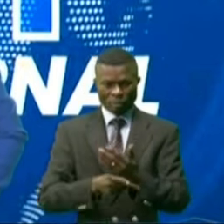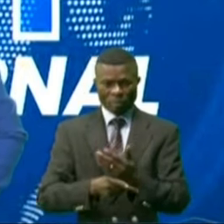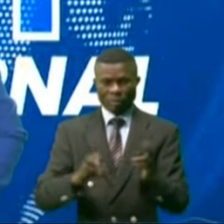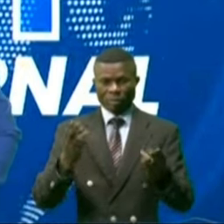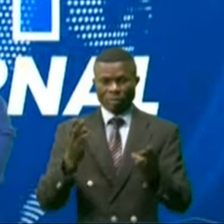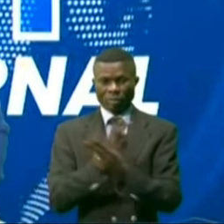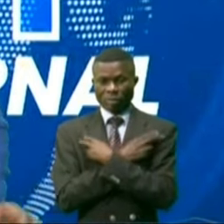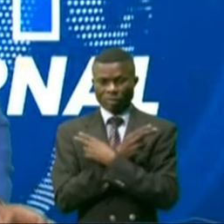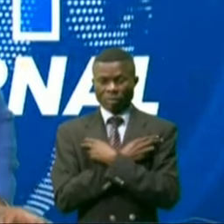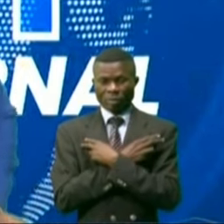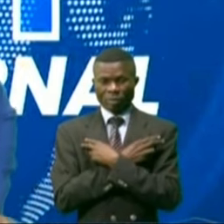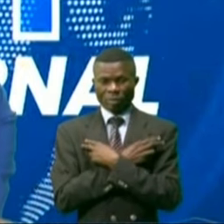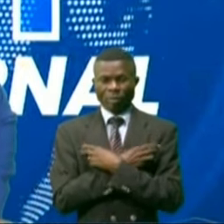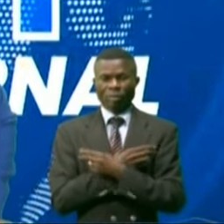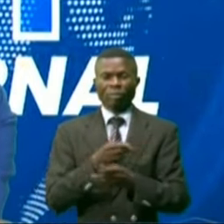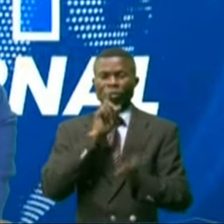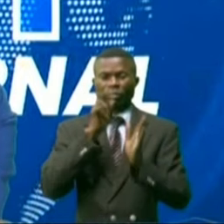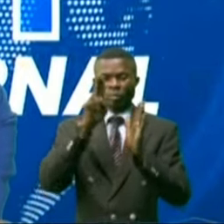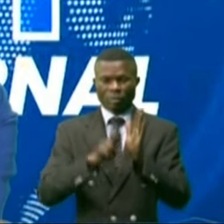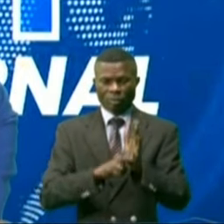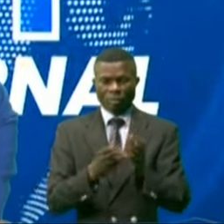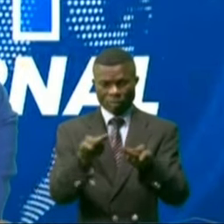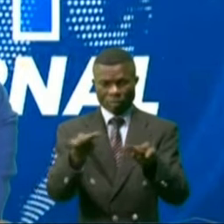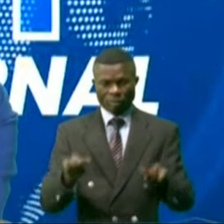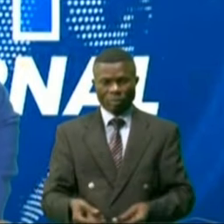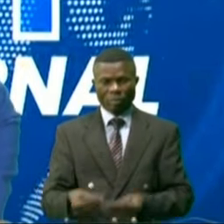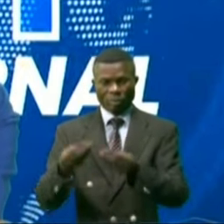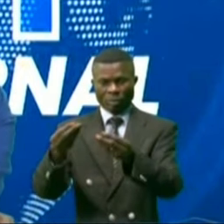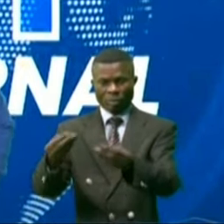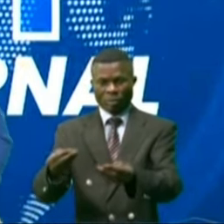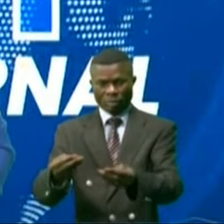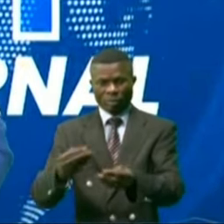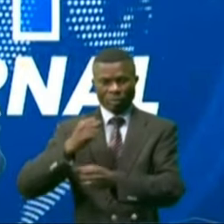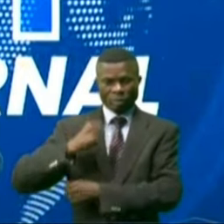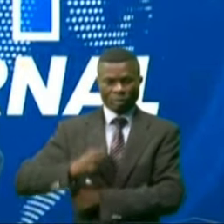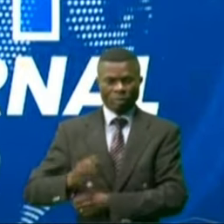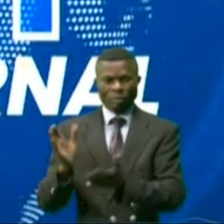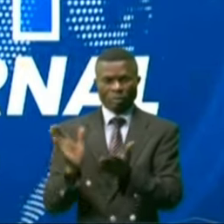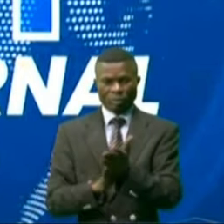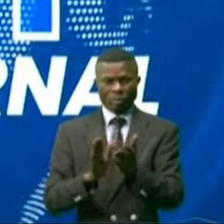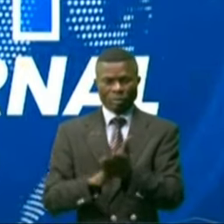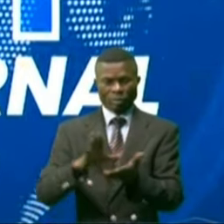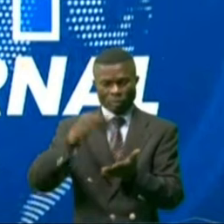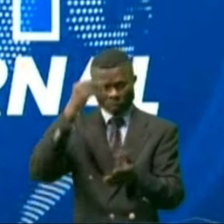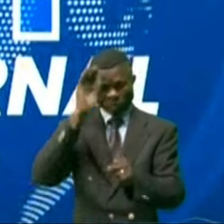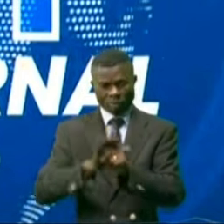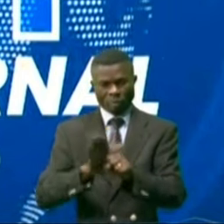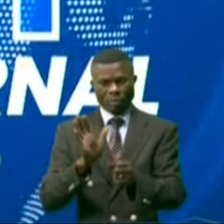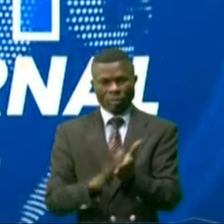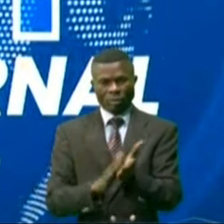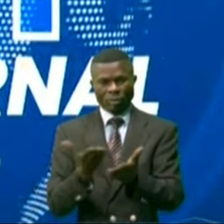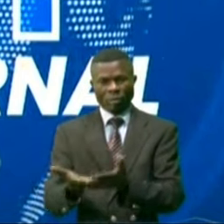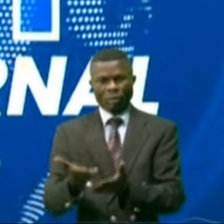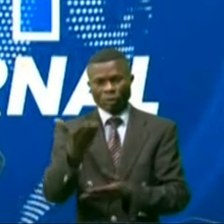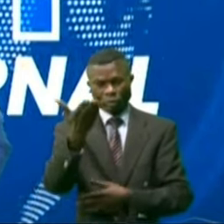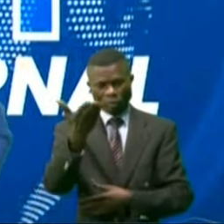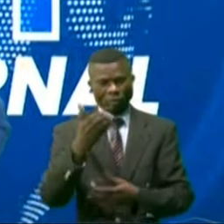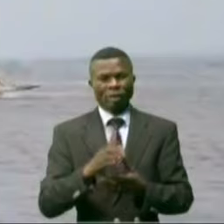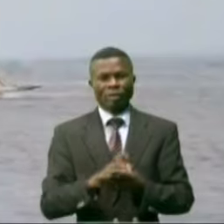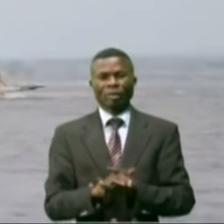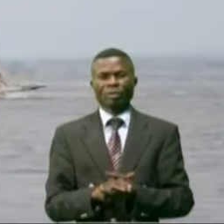vacances parlementaires. Sur place, elle a procédé à la remise des kits scolaires aux élèves des différentes écoles. Un reportage de Guy